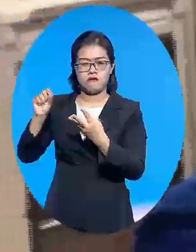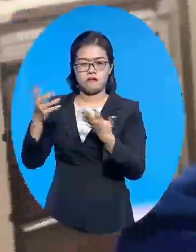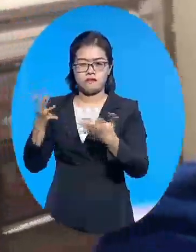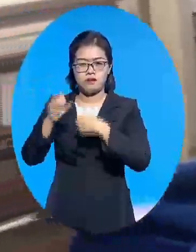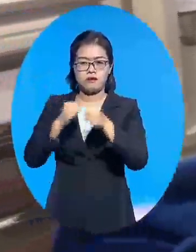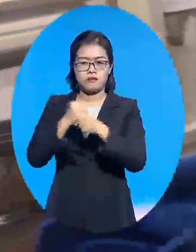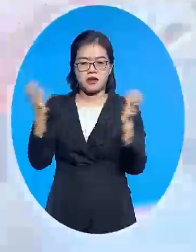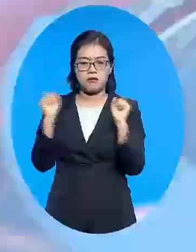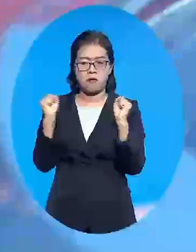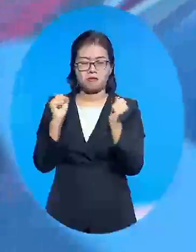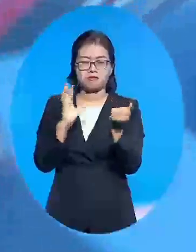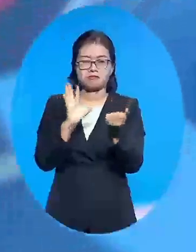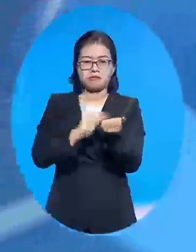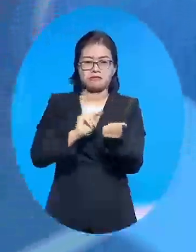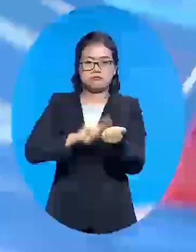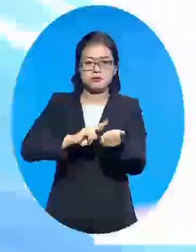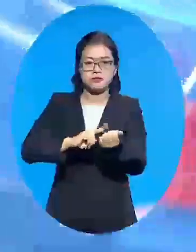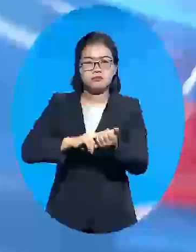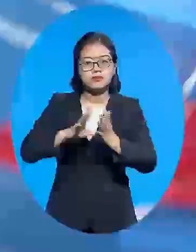nay